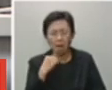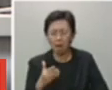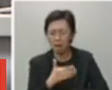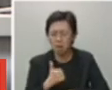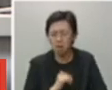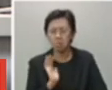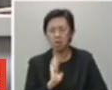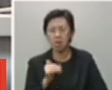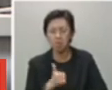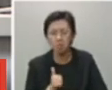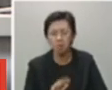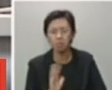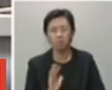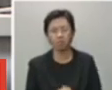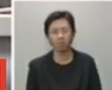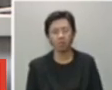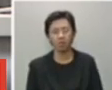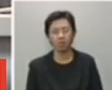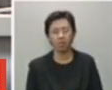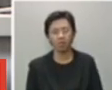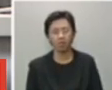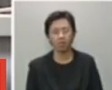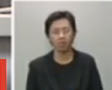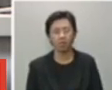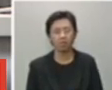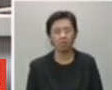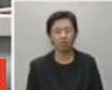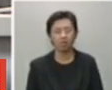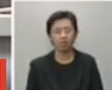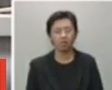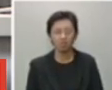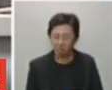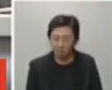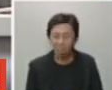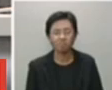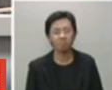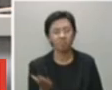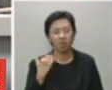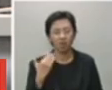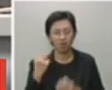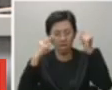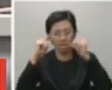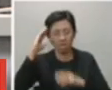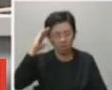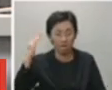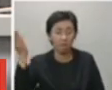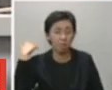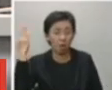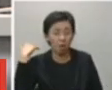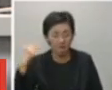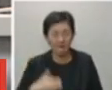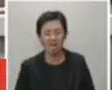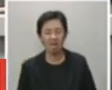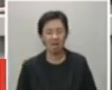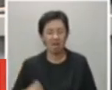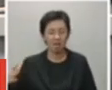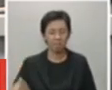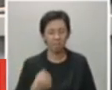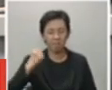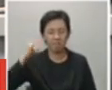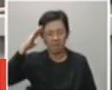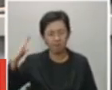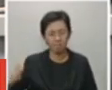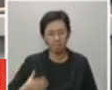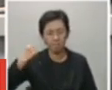ที่ท่านทุบโต๊ะประกาศว่าท่านยึดอำนาจจากรัฐบาลเลือกตั้งวันนั้นแหละครับท่านเ